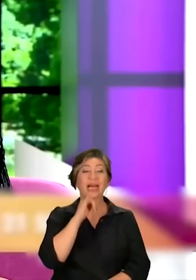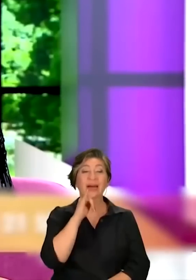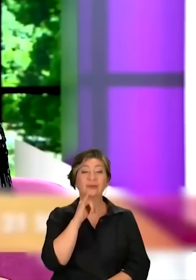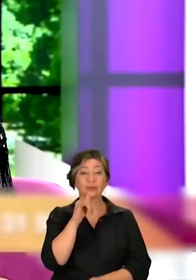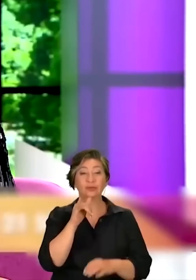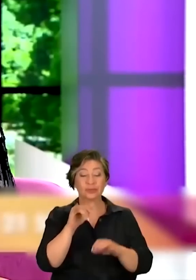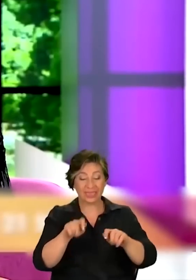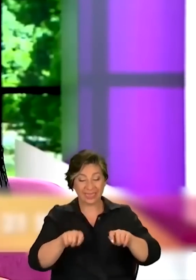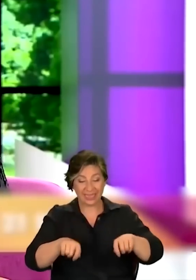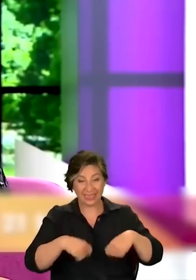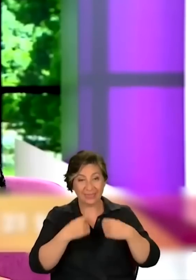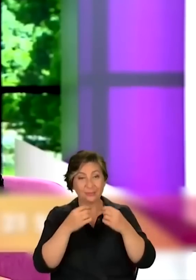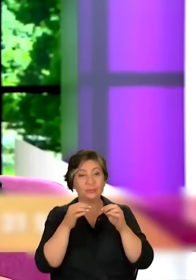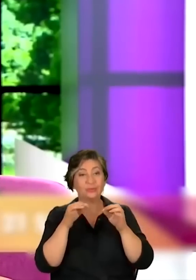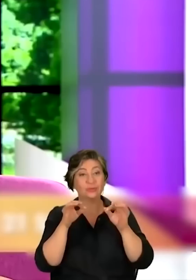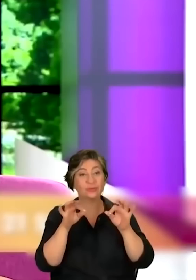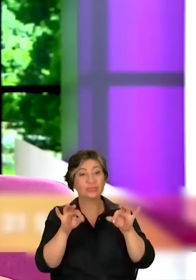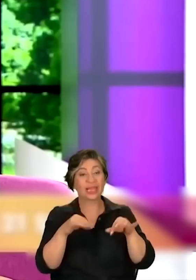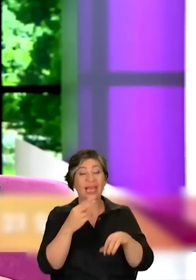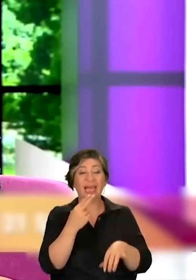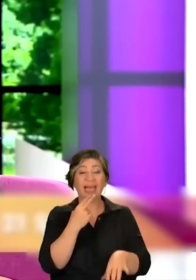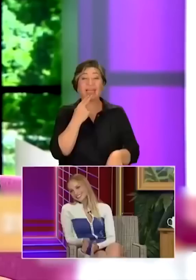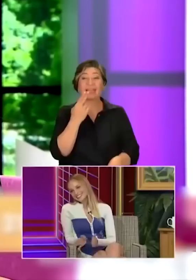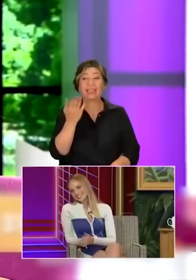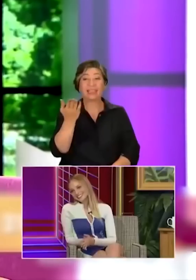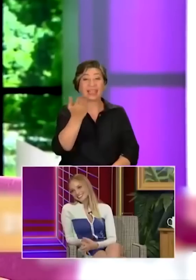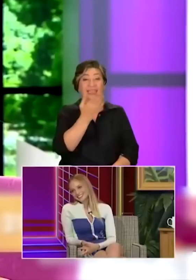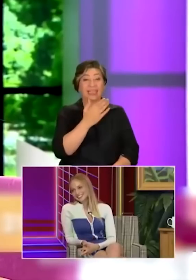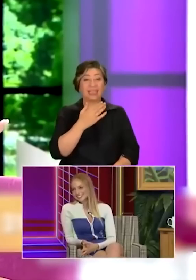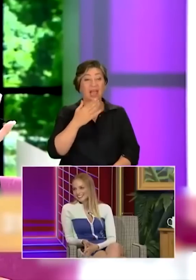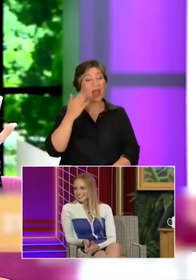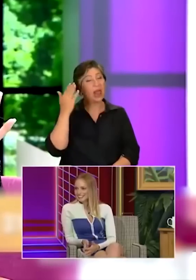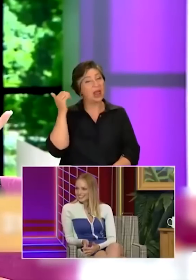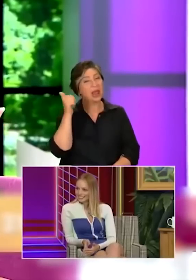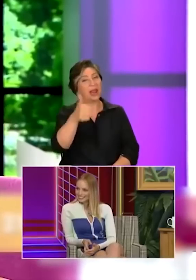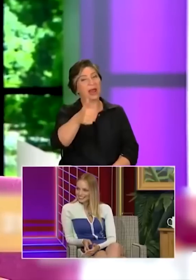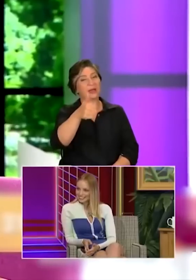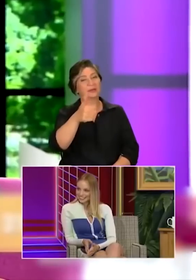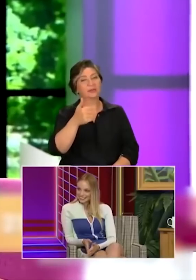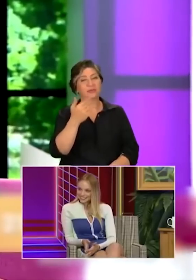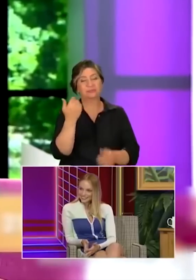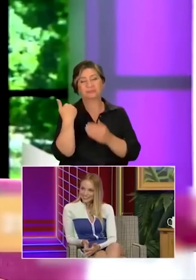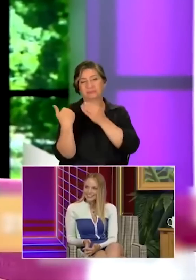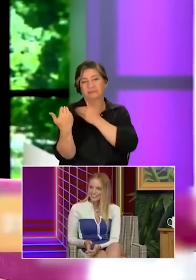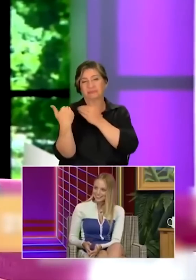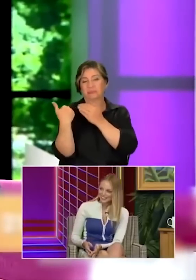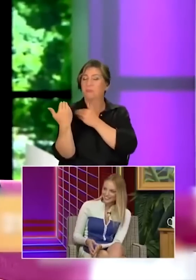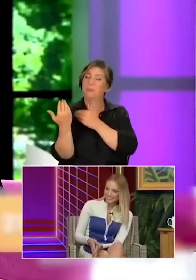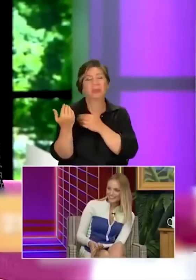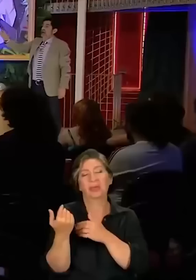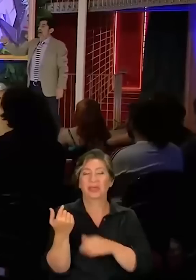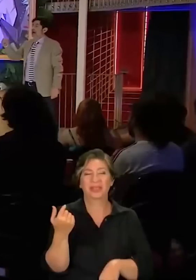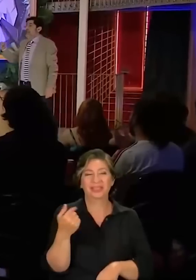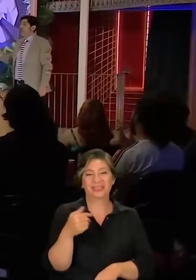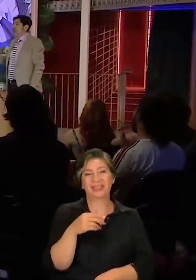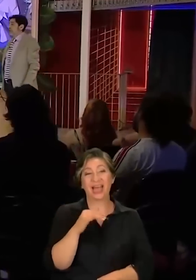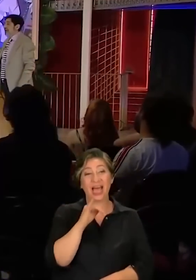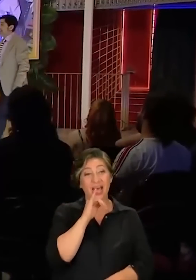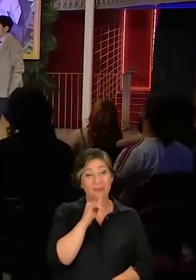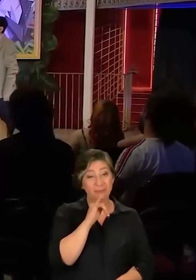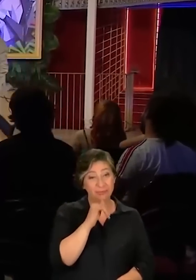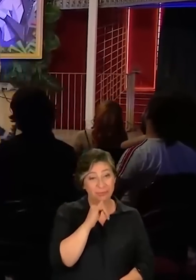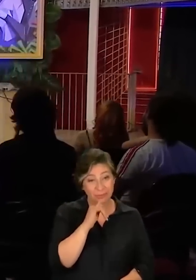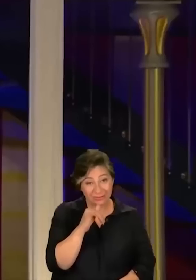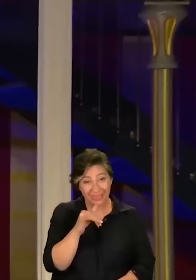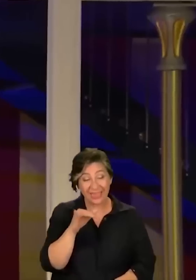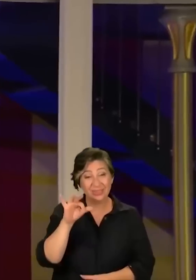Ağustos'ta giydiğim çoraptan dolayı hanımefendilerden helal olsun diyenleri de duydum. Dur!